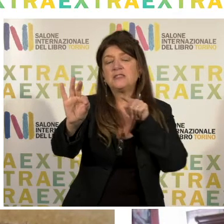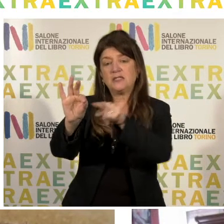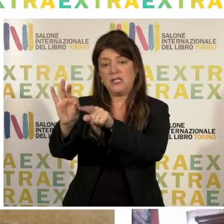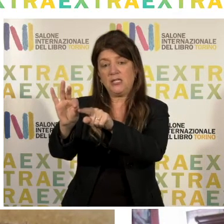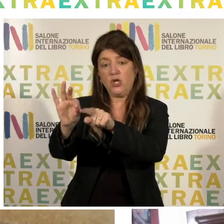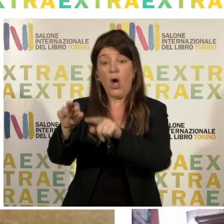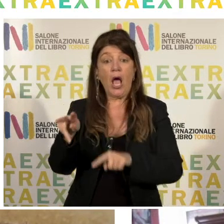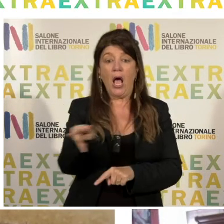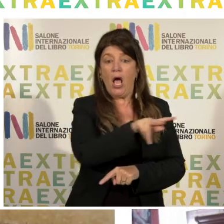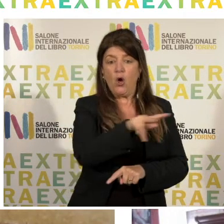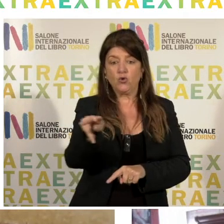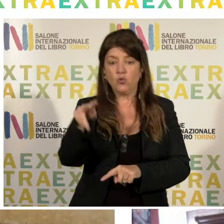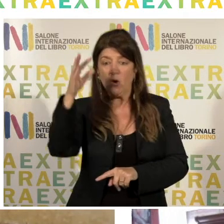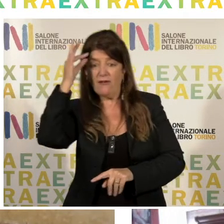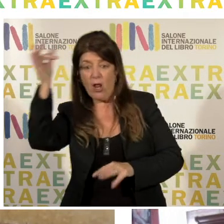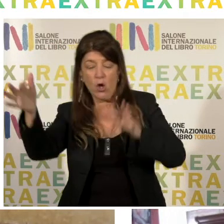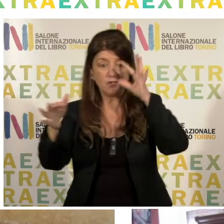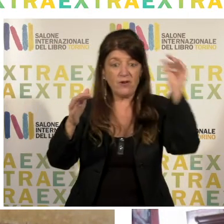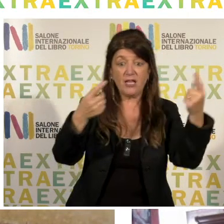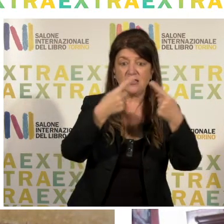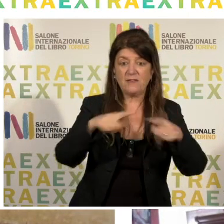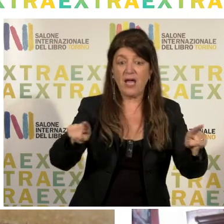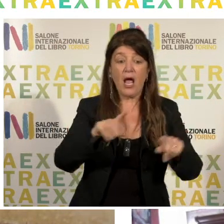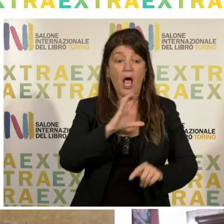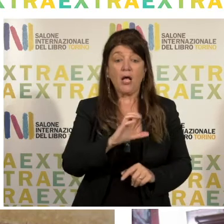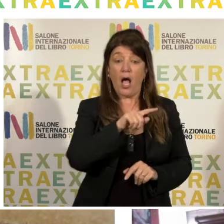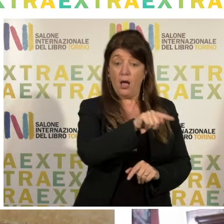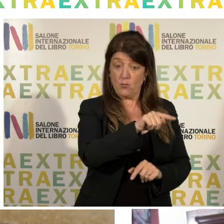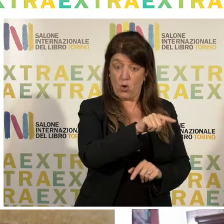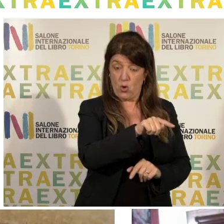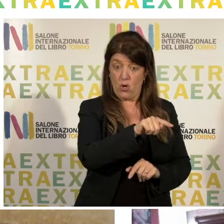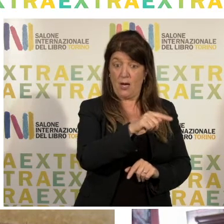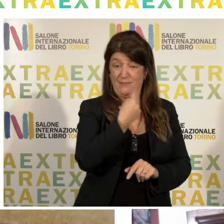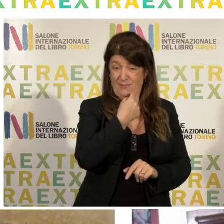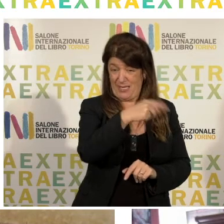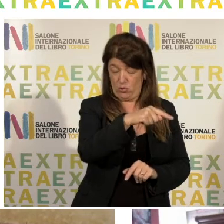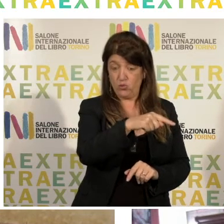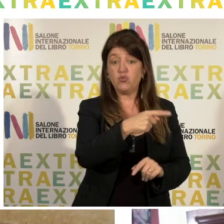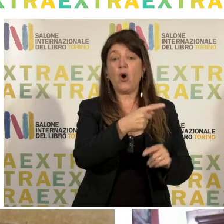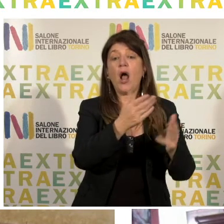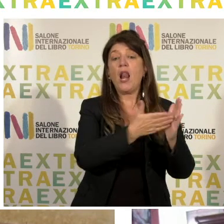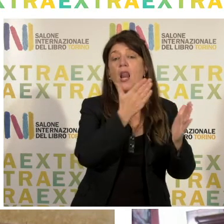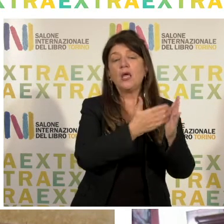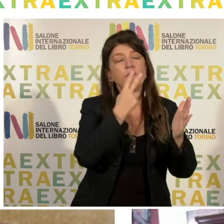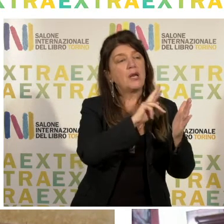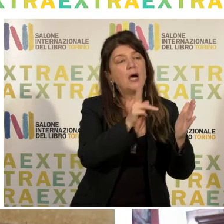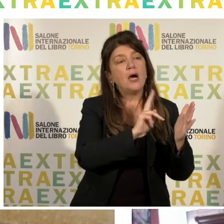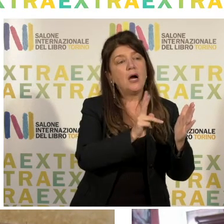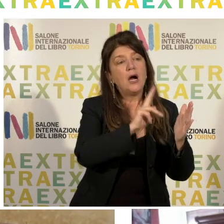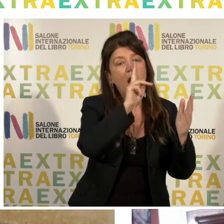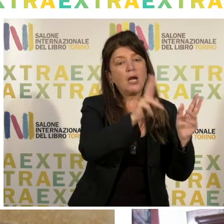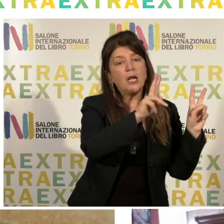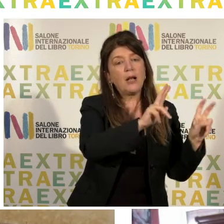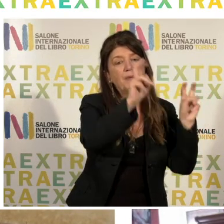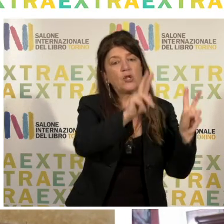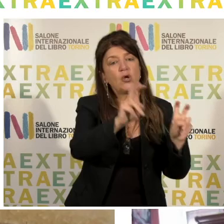Camus, che nel suo libro, che io considero straordinario, in ogni suo capitolo c'è una ricchezza di